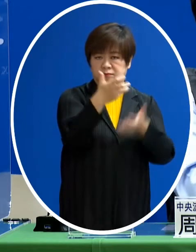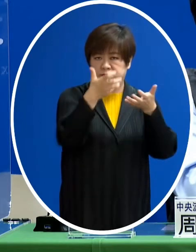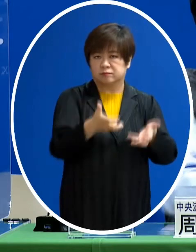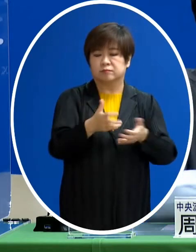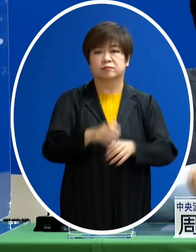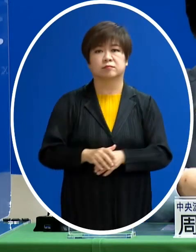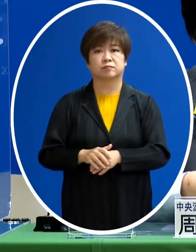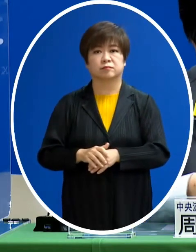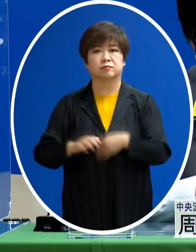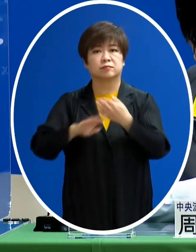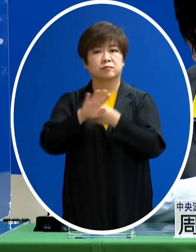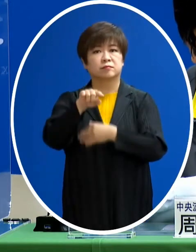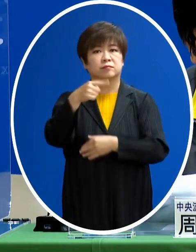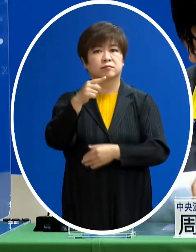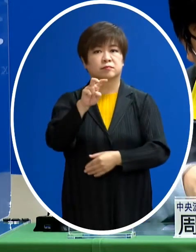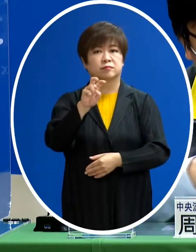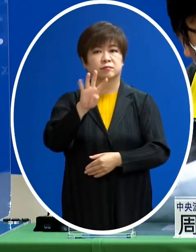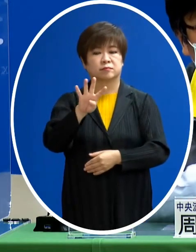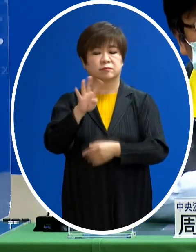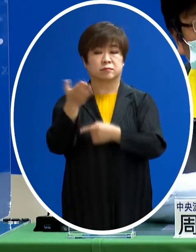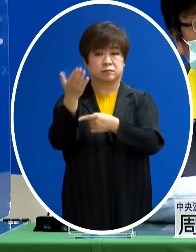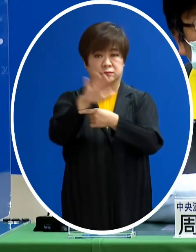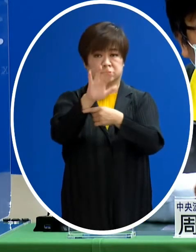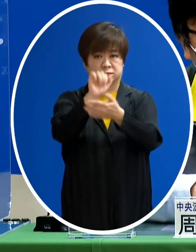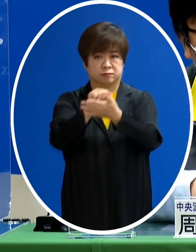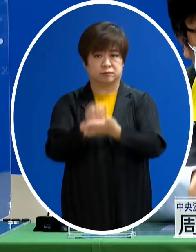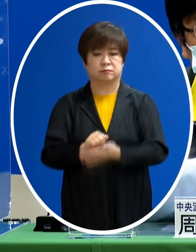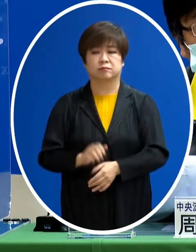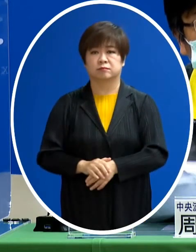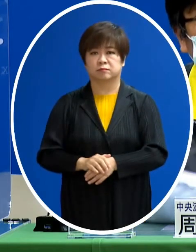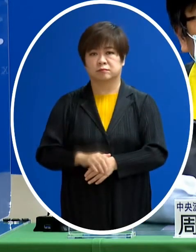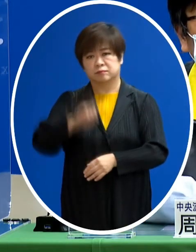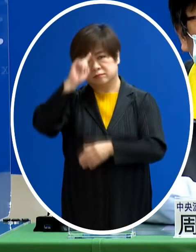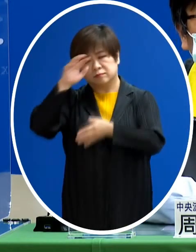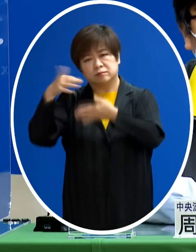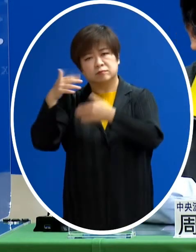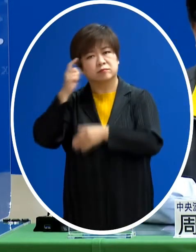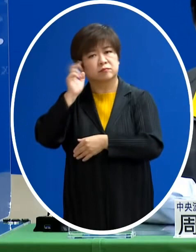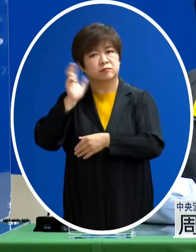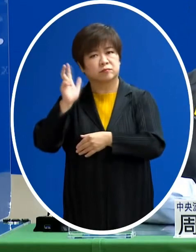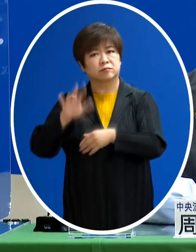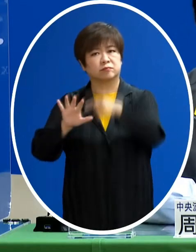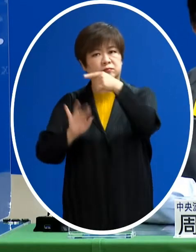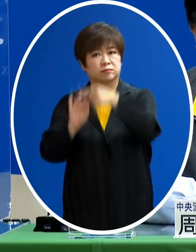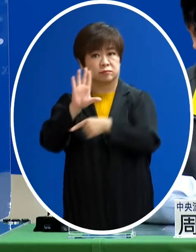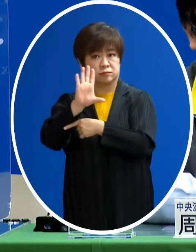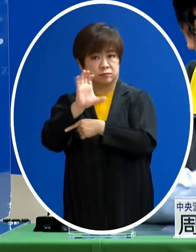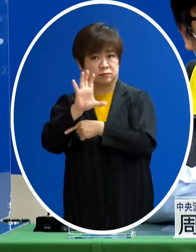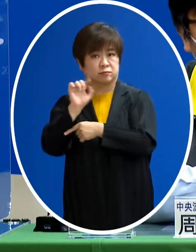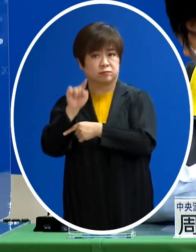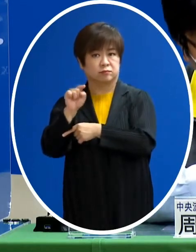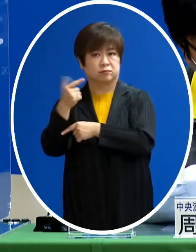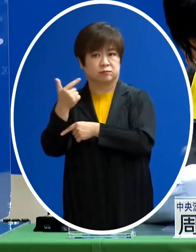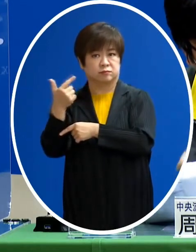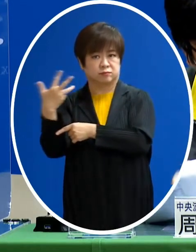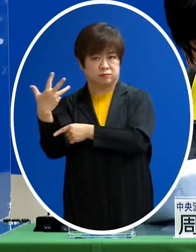另外有124例的死亡。那目前轻症无症状的比例是